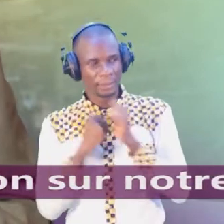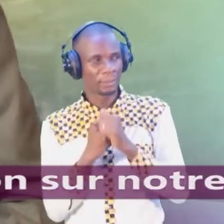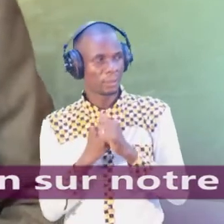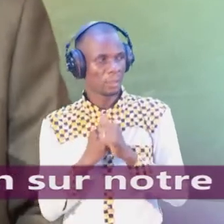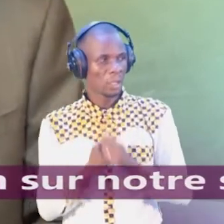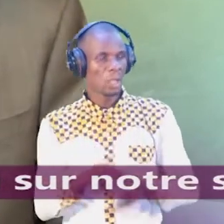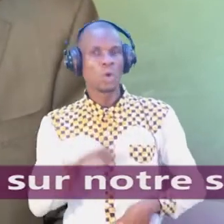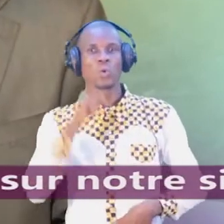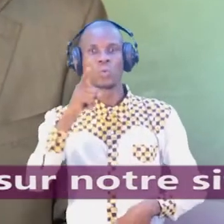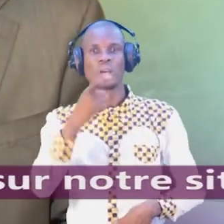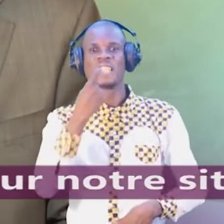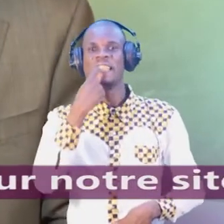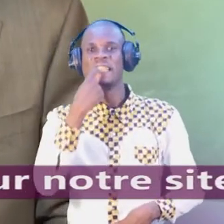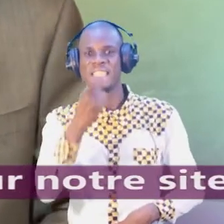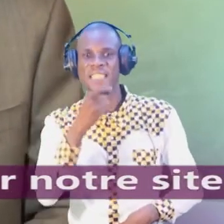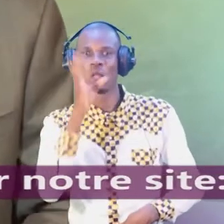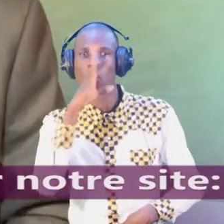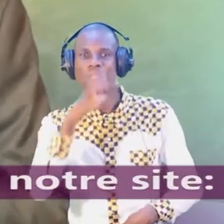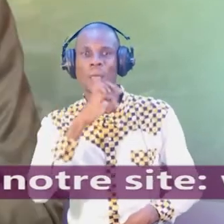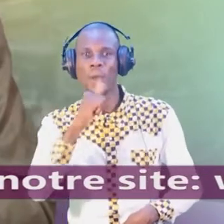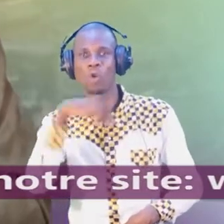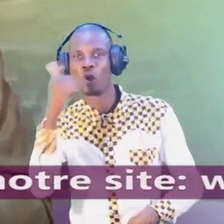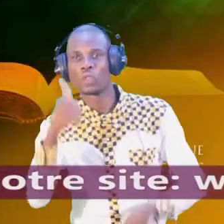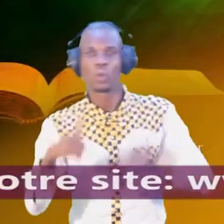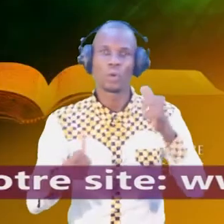mobeko ya mwambe ezali kotindika biso koloba solo